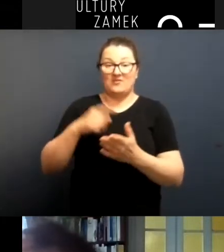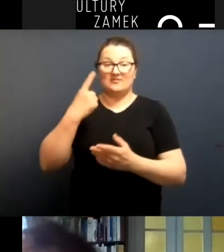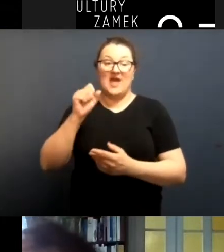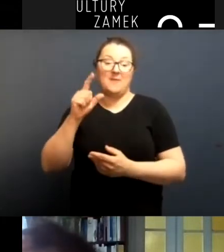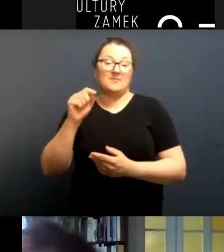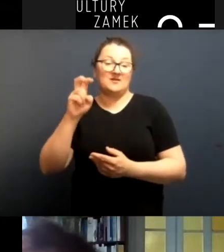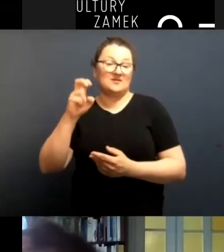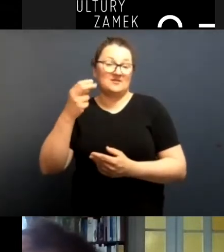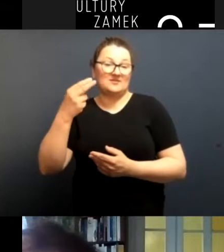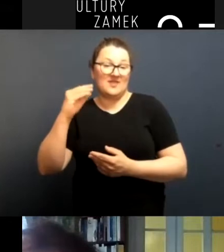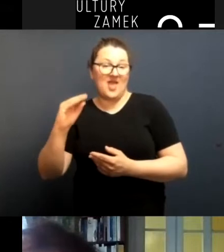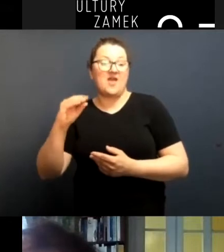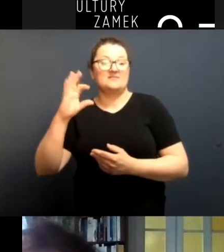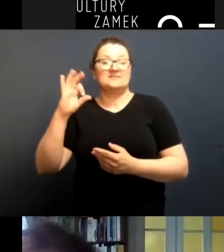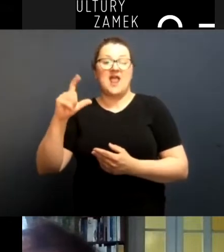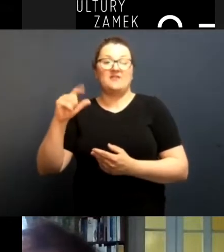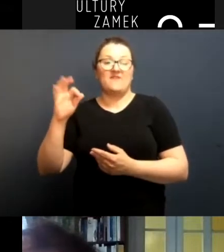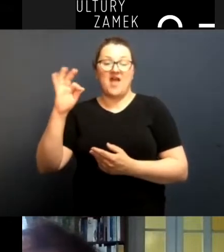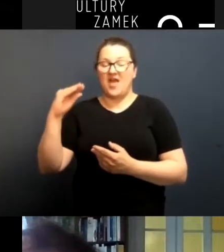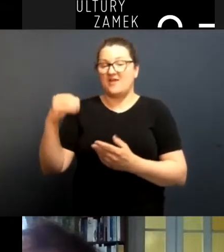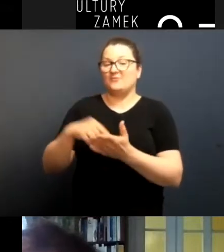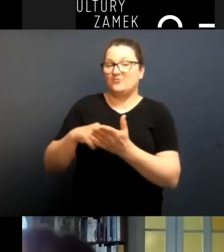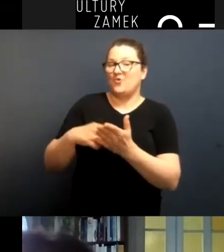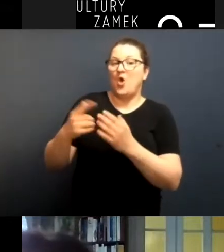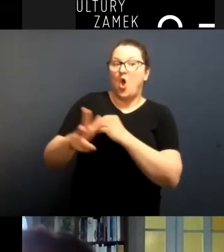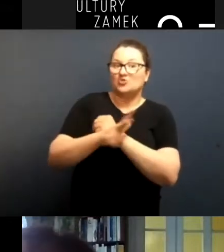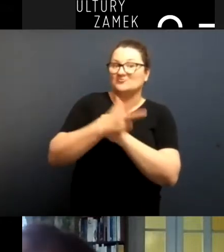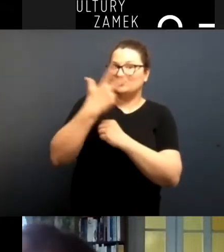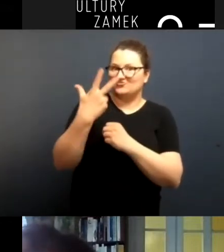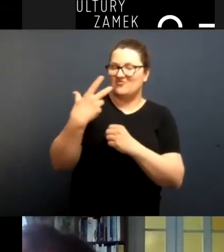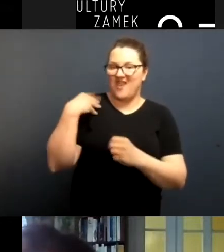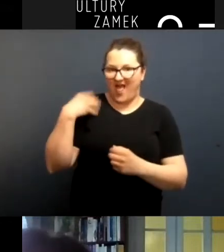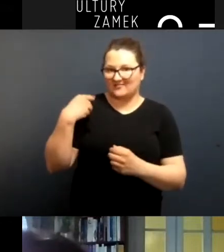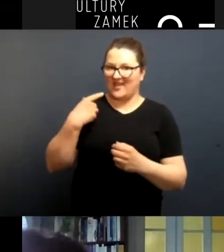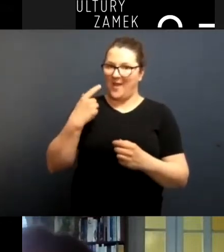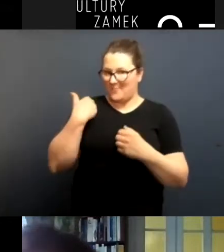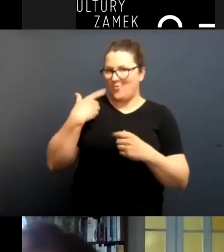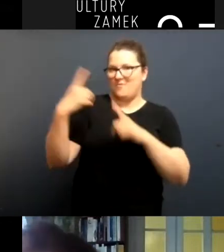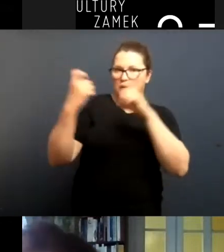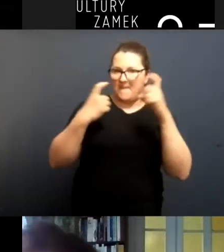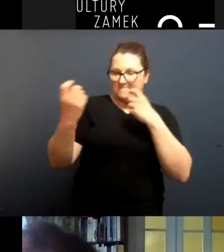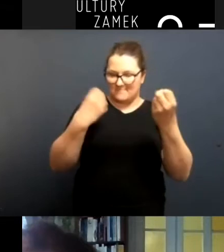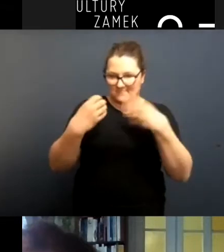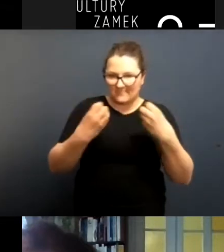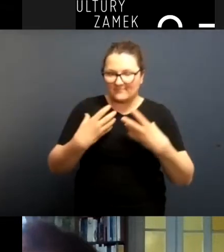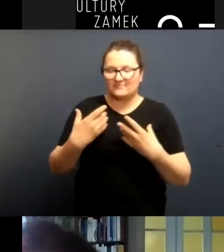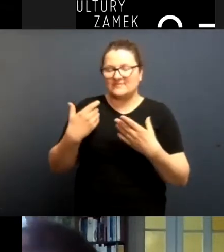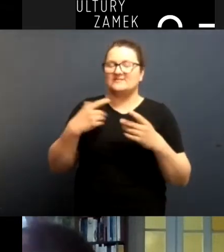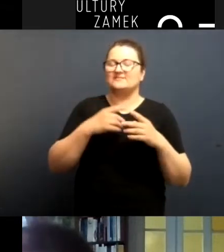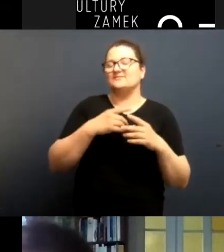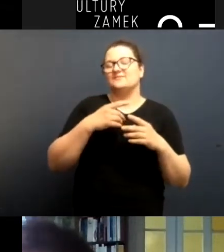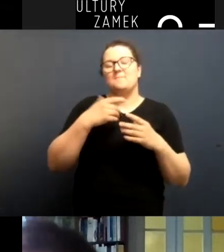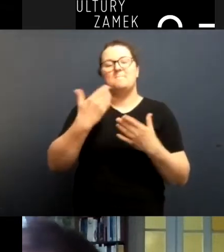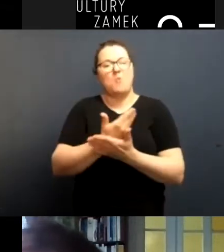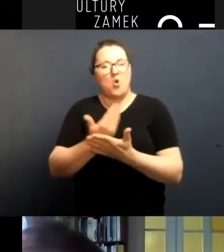modelingu na świecie, która w wieku 83 lat zrobiła taką właśnie sesję modową